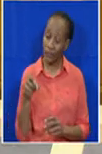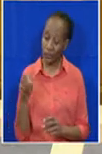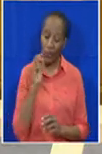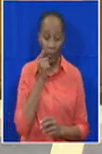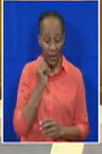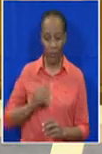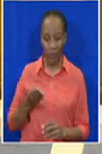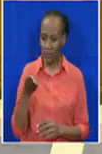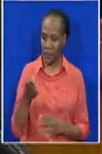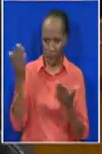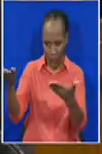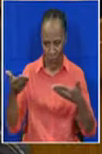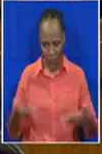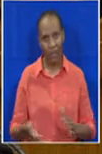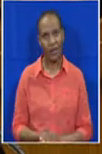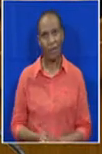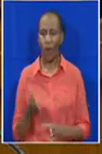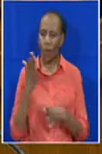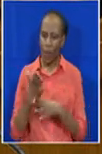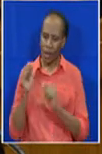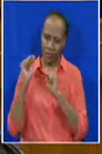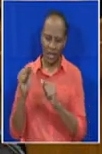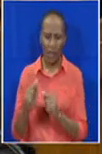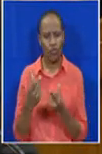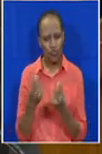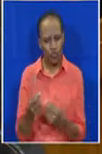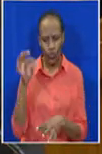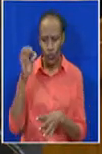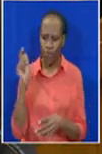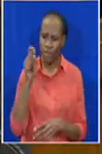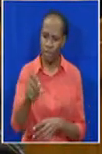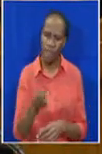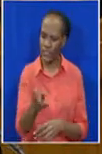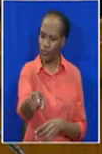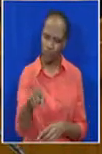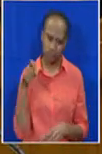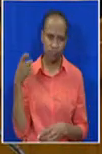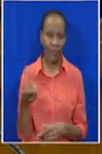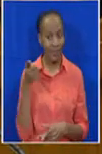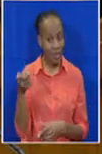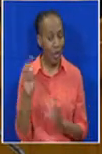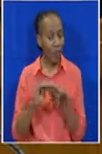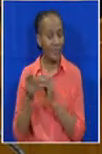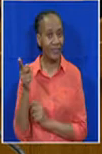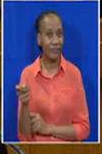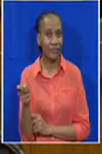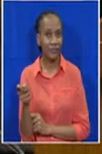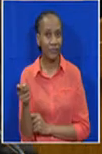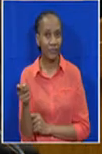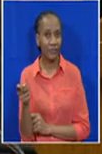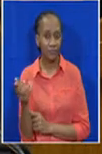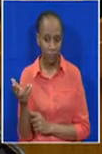en het groot geword in visvangfamilies. Hulle is die mense wat u minister, samen in die departement en sy beleide tot armoede gevonden sêt.